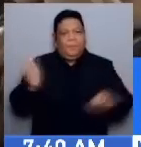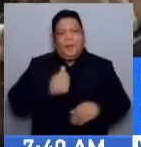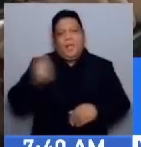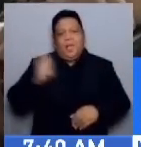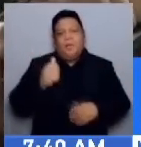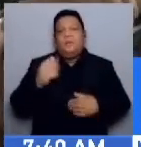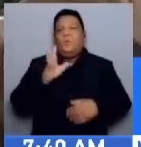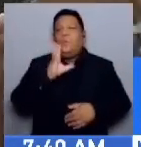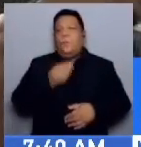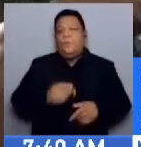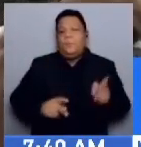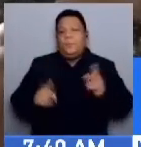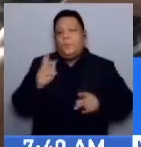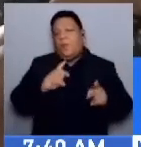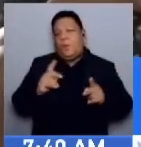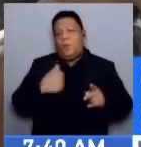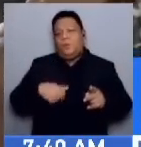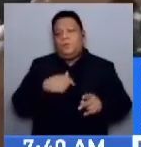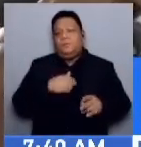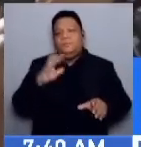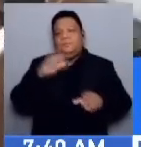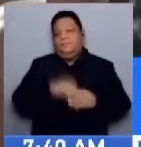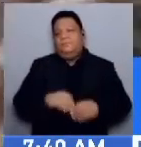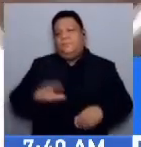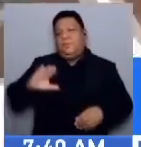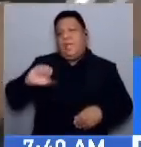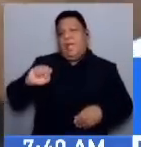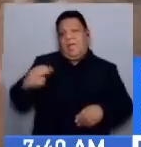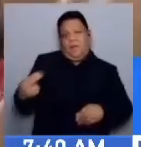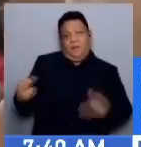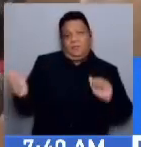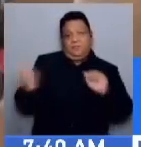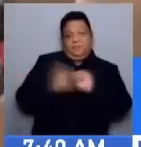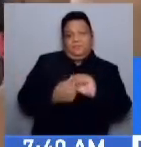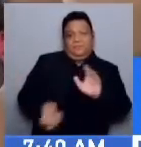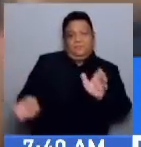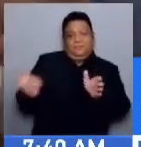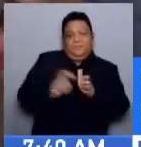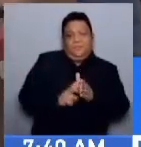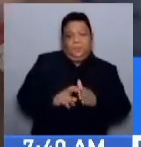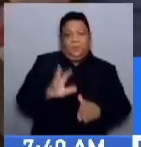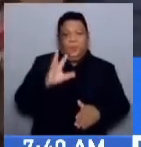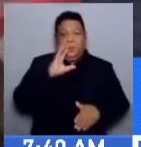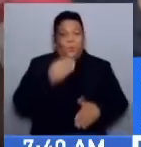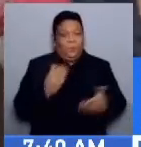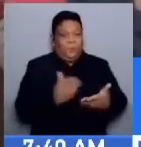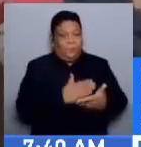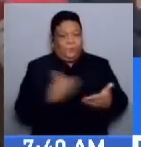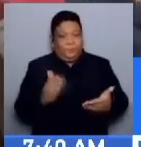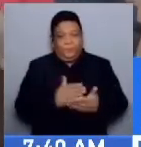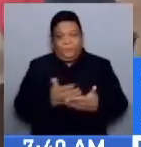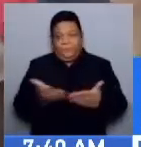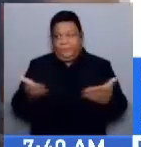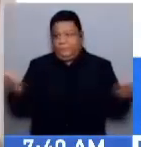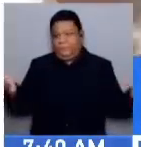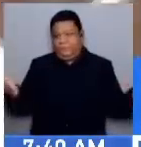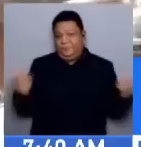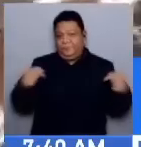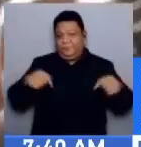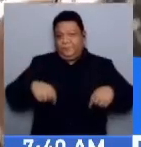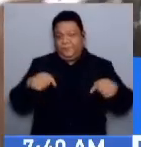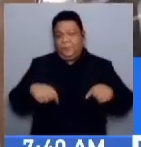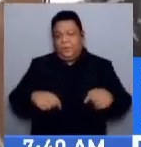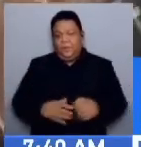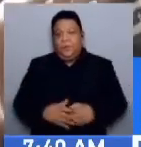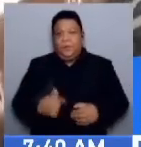aking makakasakay. At sila po yun! Palakpakan naman dyan! Nagpapalit po ako si Echo, ang